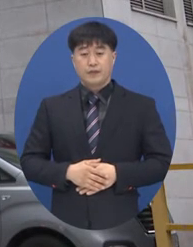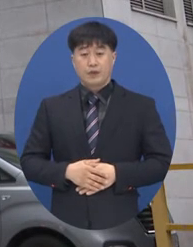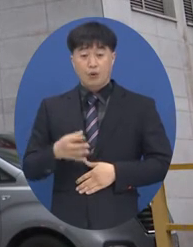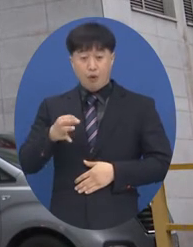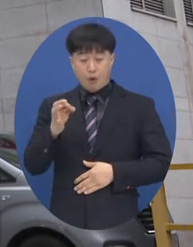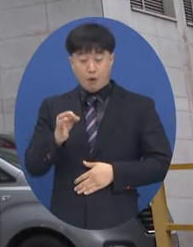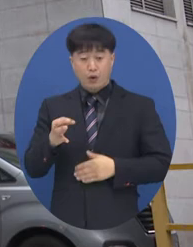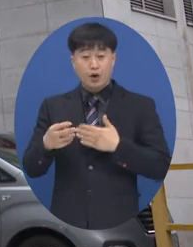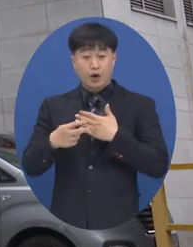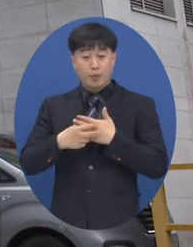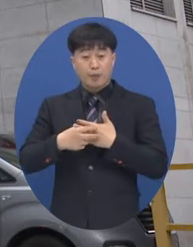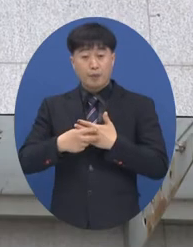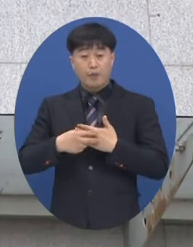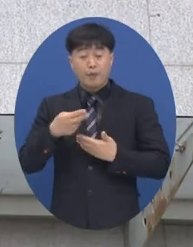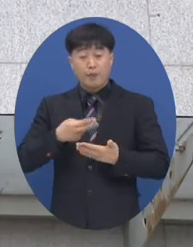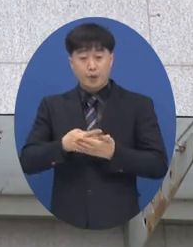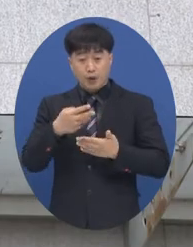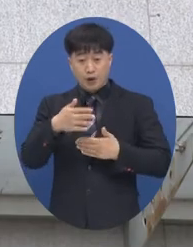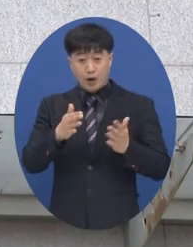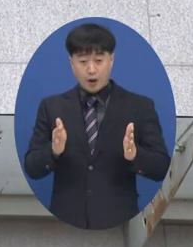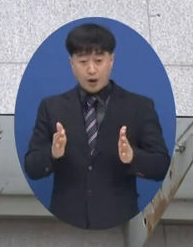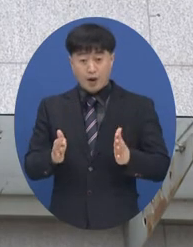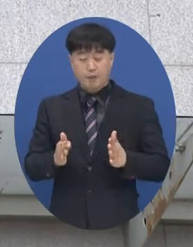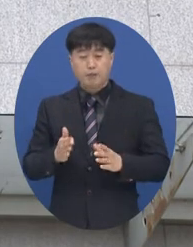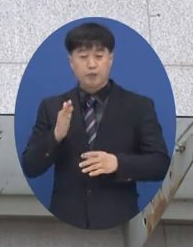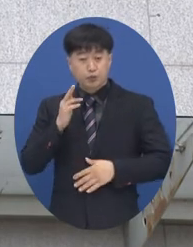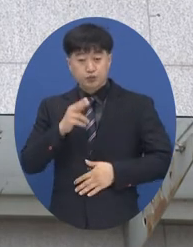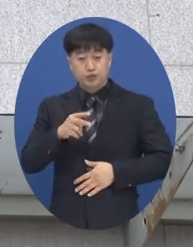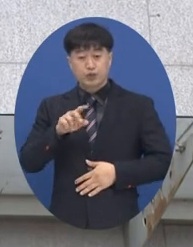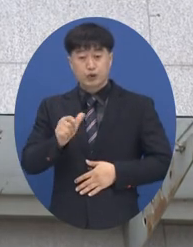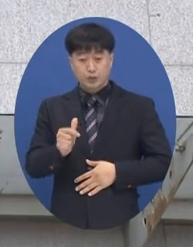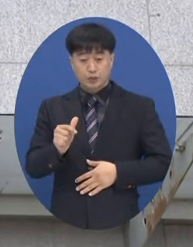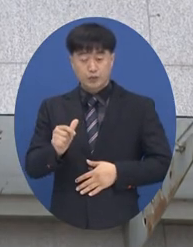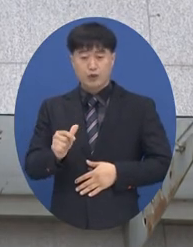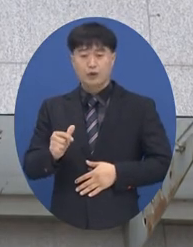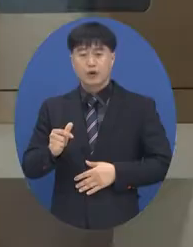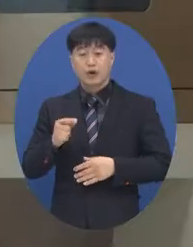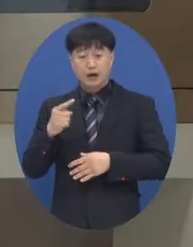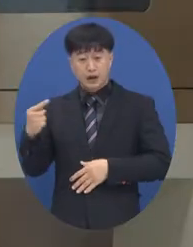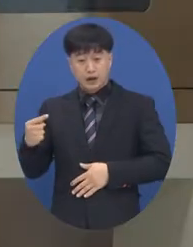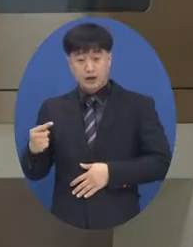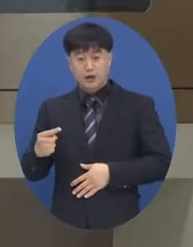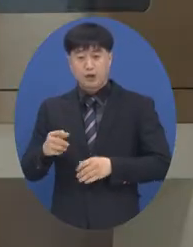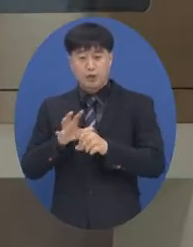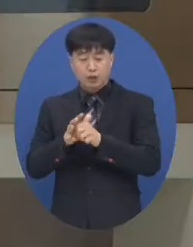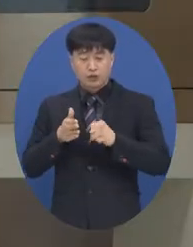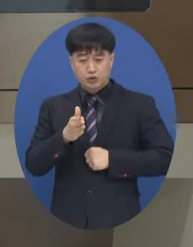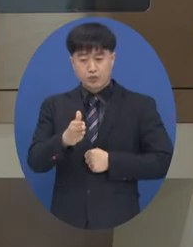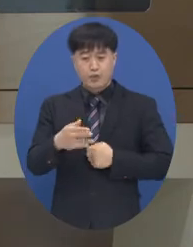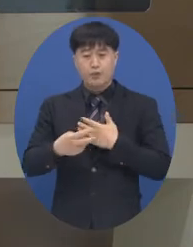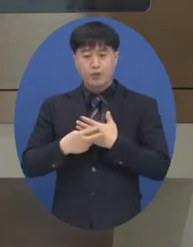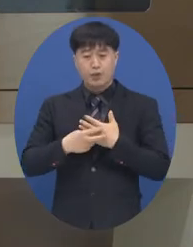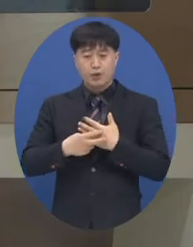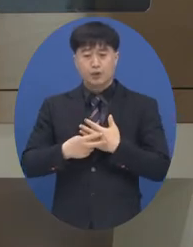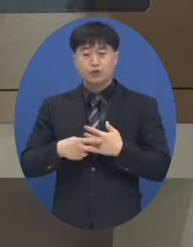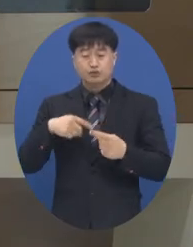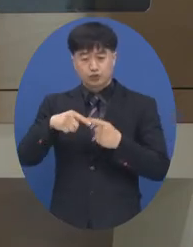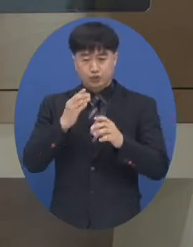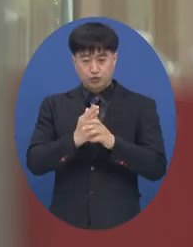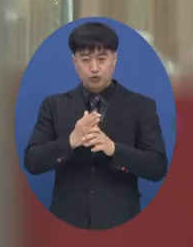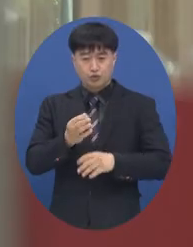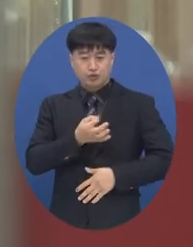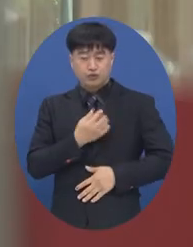허가병상 315개 중 중등증 19개, 그리고 중증 1개를 코로나19 전담병상으로 가동하고 있는 부천